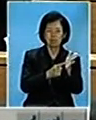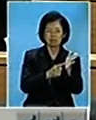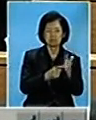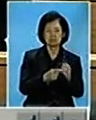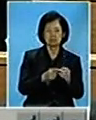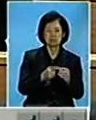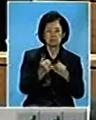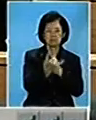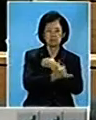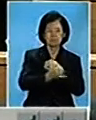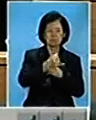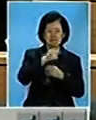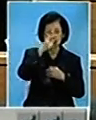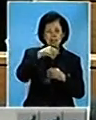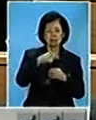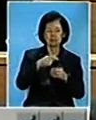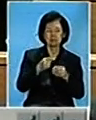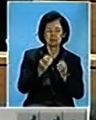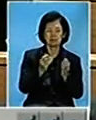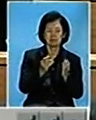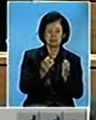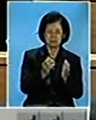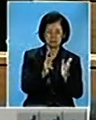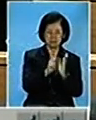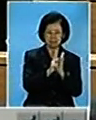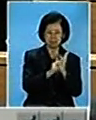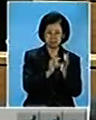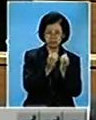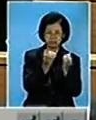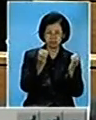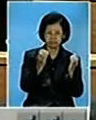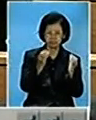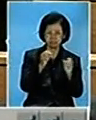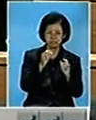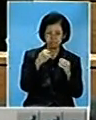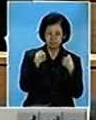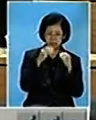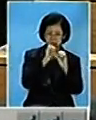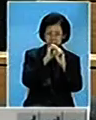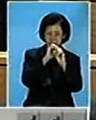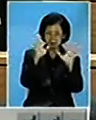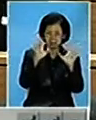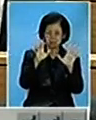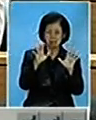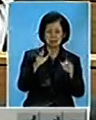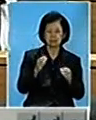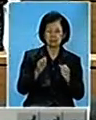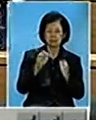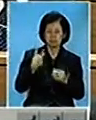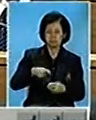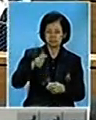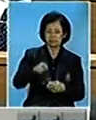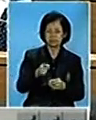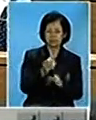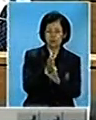ในประเทศของเรารัฐธรรมนูญบัญญัติไว้ชัดเจนผู้พิพากษาก่อนที่จะเข้าปฏิบั